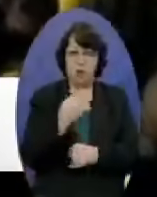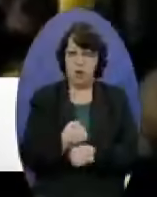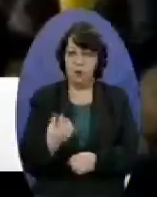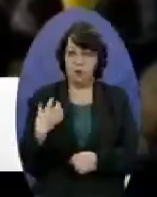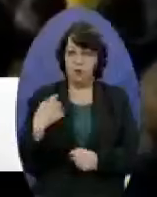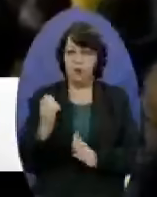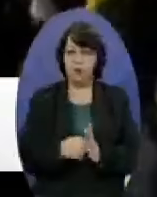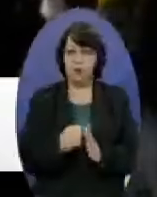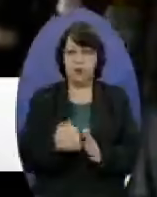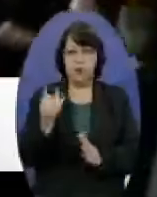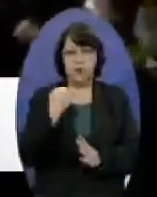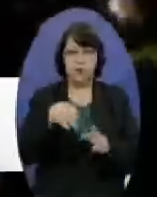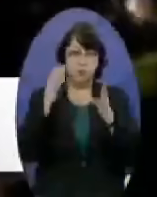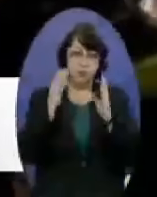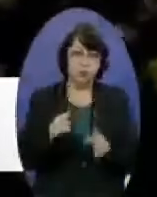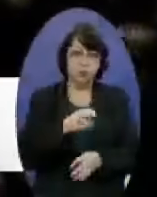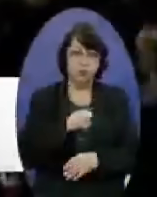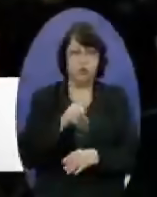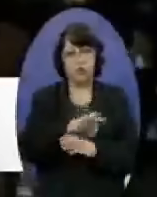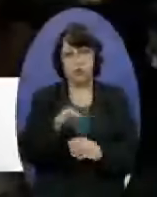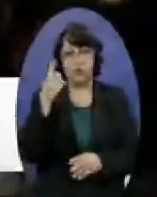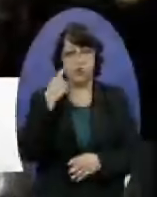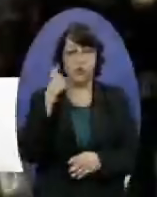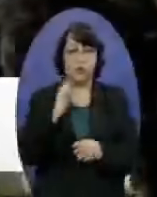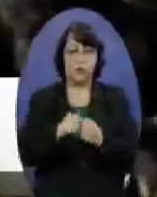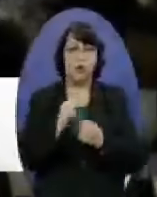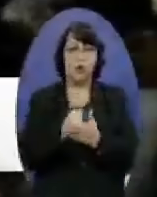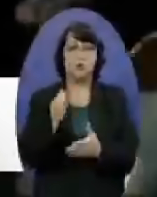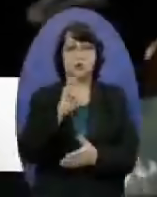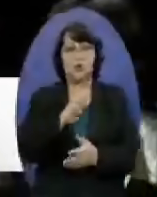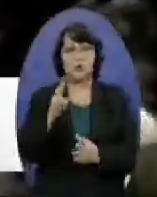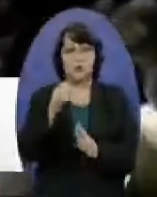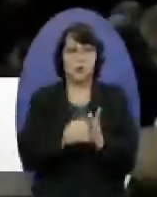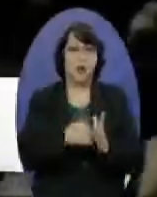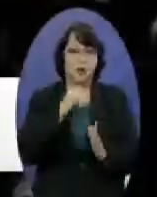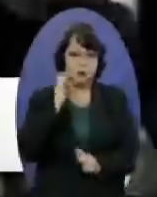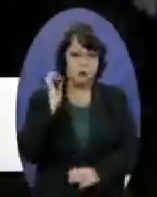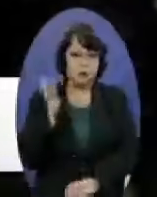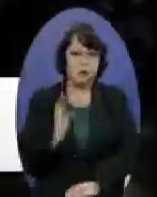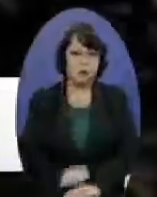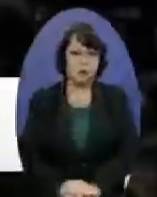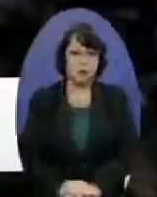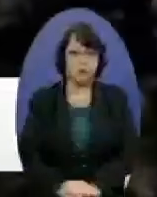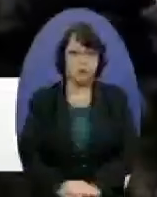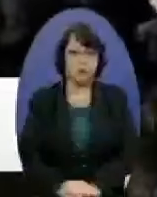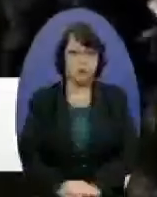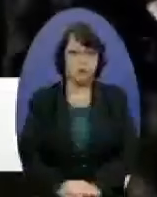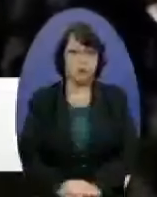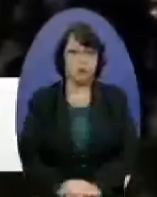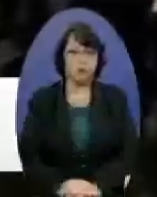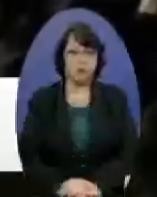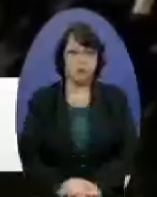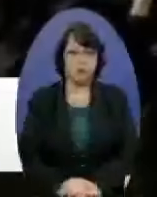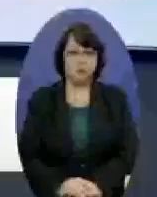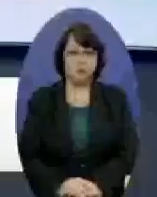тул ийм тогтоолын төсөл санаачилж байгаагаа авчилсан намынхан тайлбарлаж байгаа юм а.